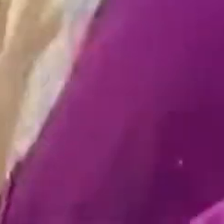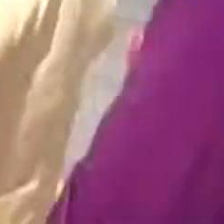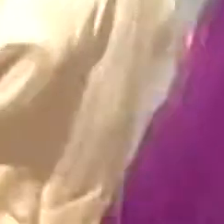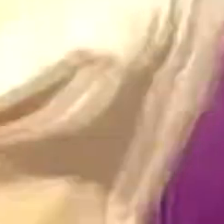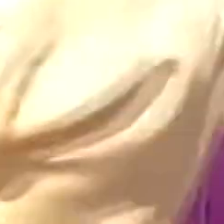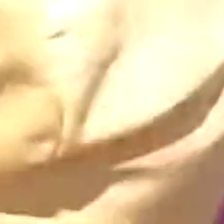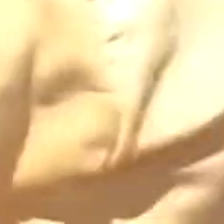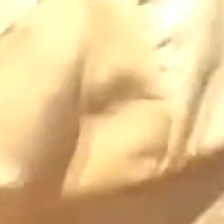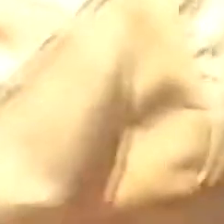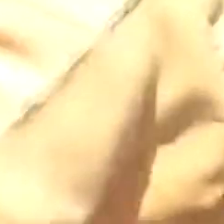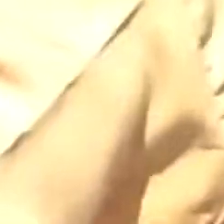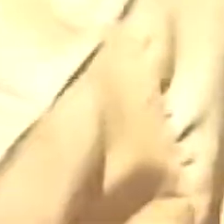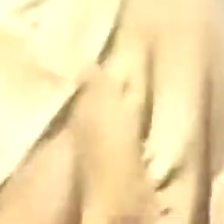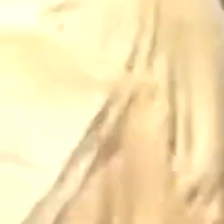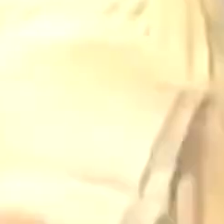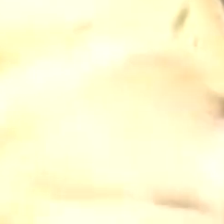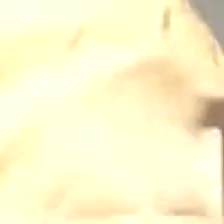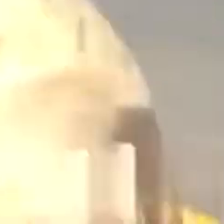penguraian